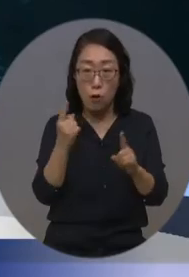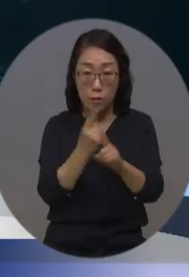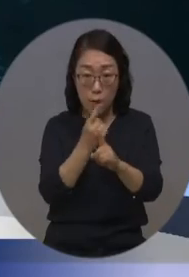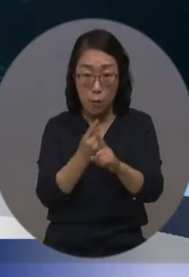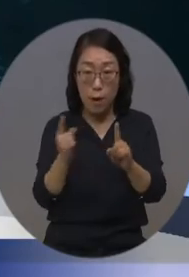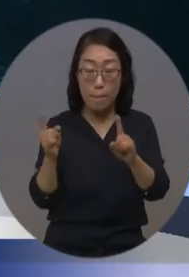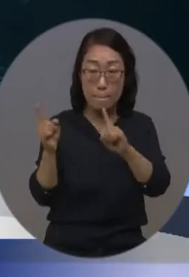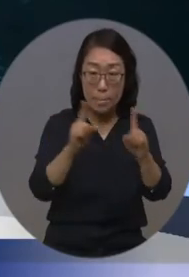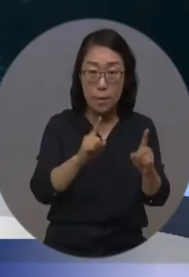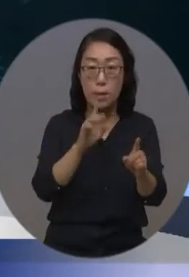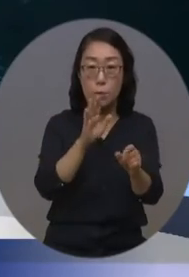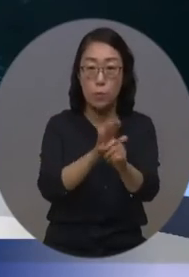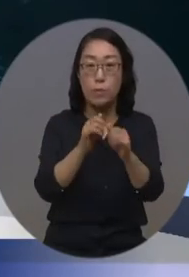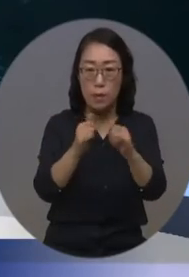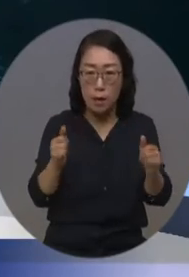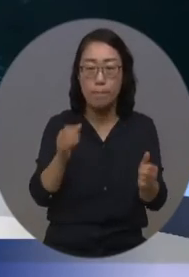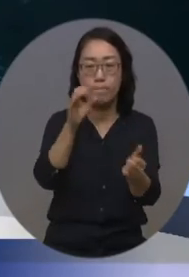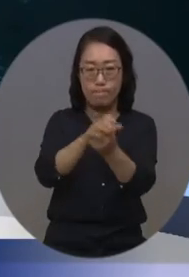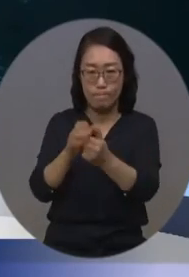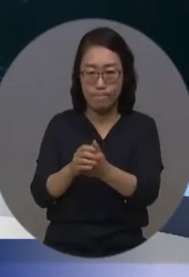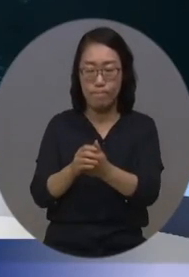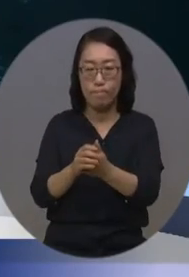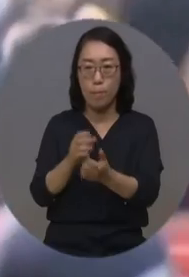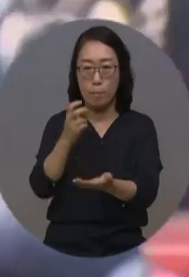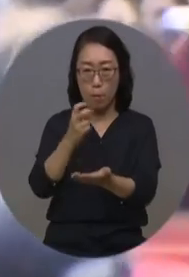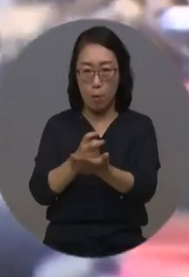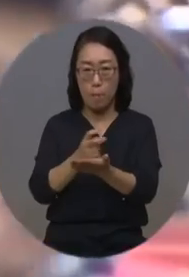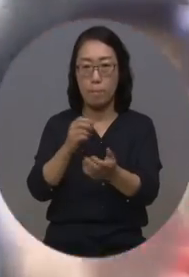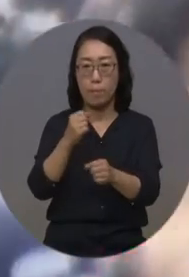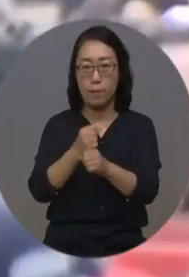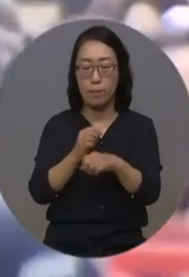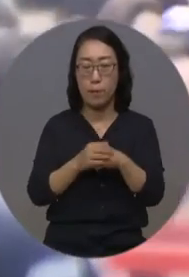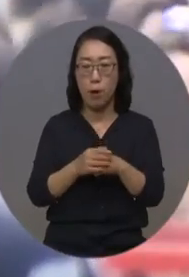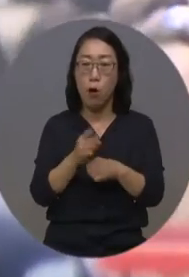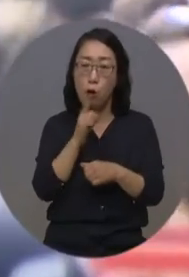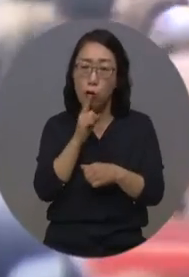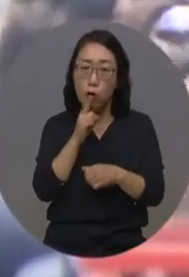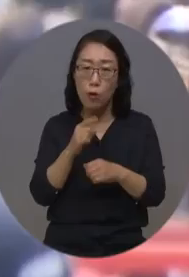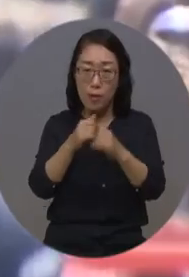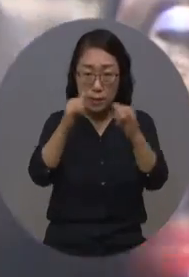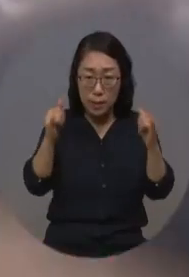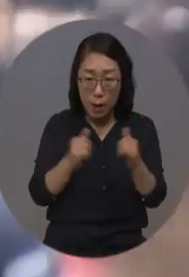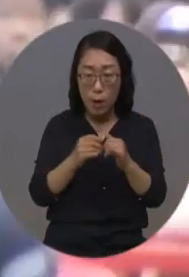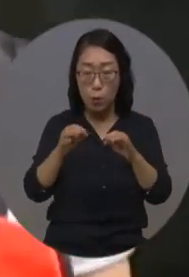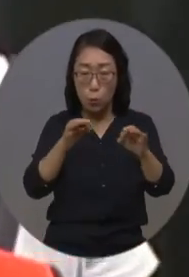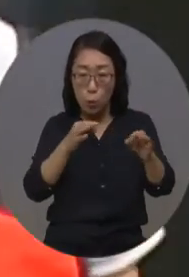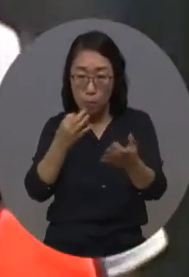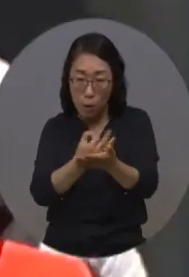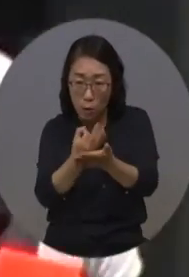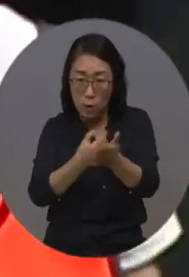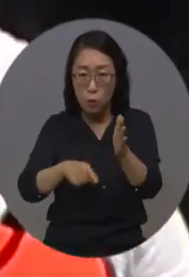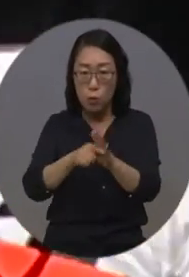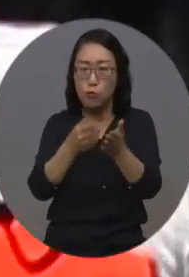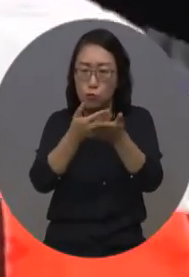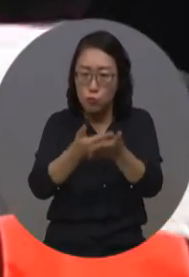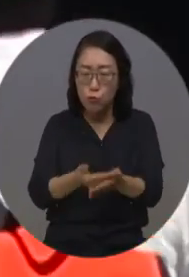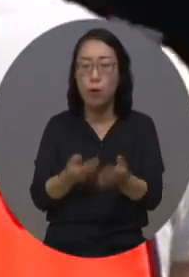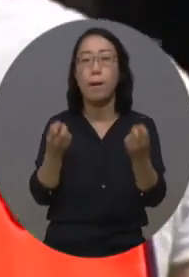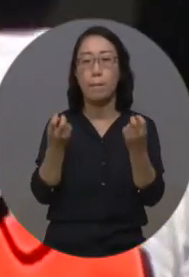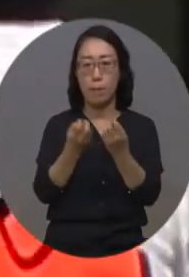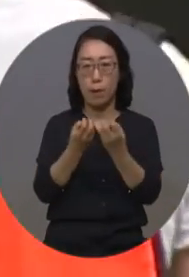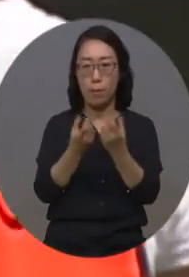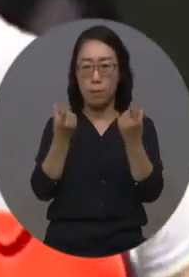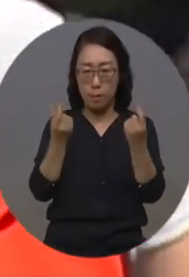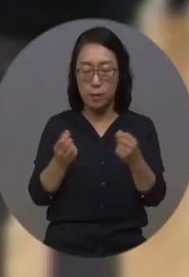씁니다 보도에 정두리 기자 입니다 언어는 사회 경제 활동을 이어가는 데 중요한 의사소통 수단